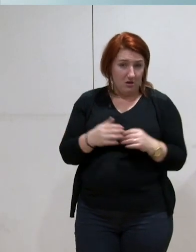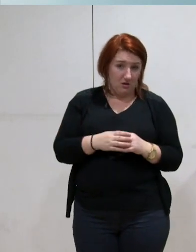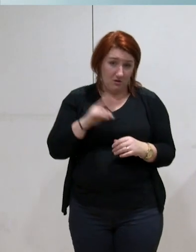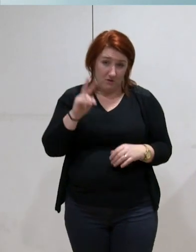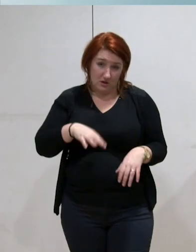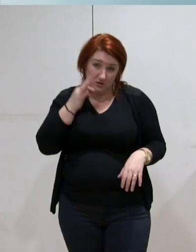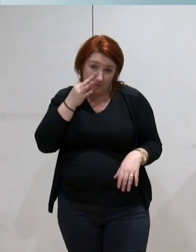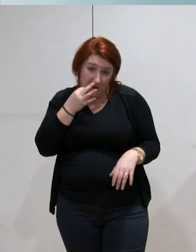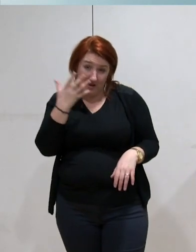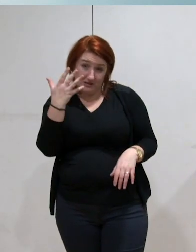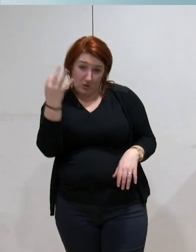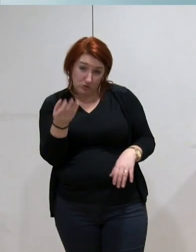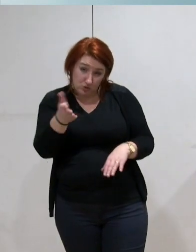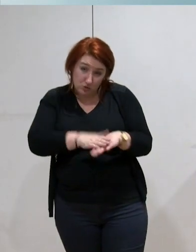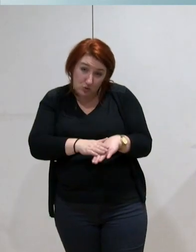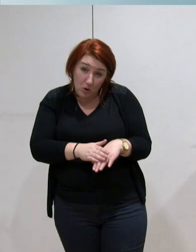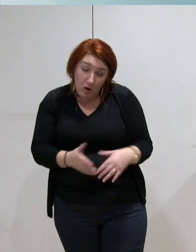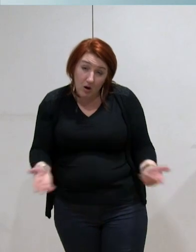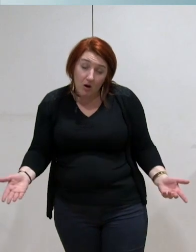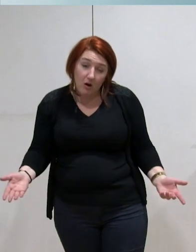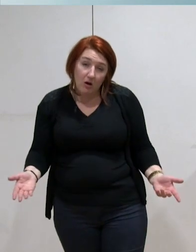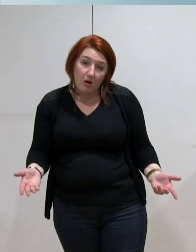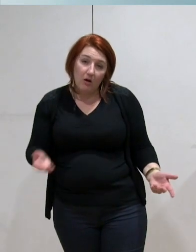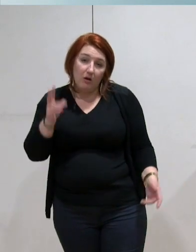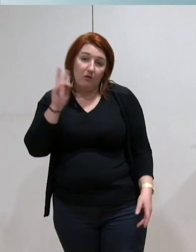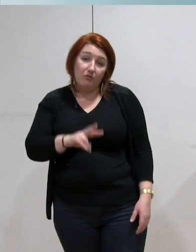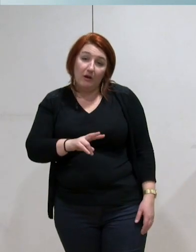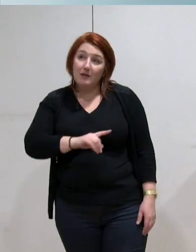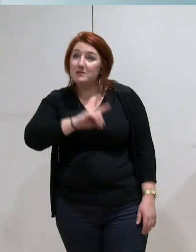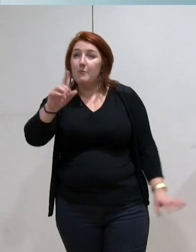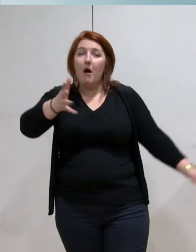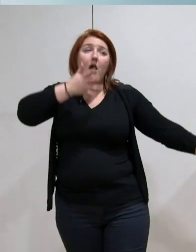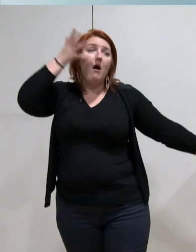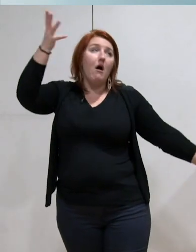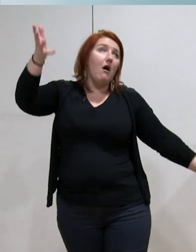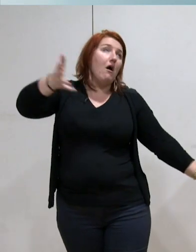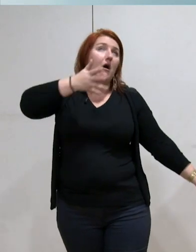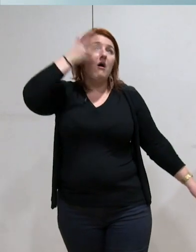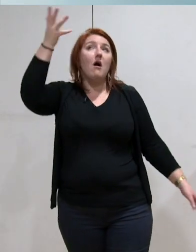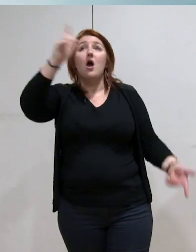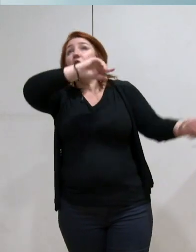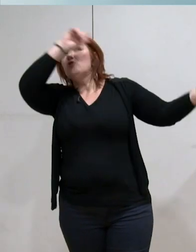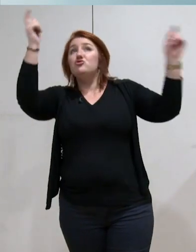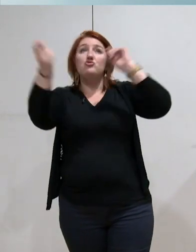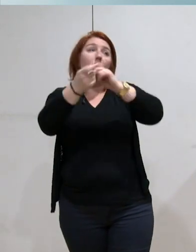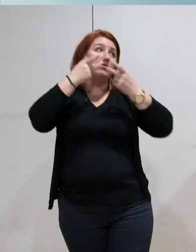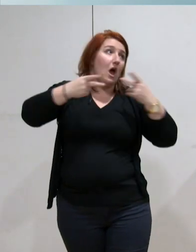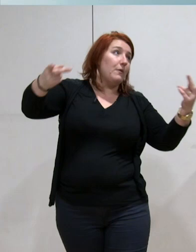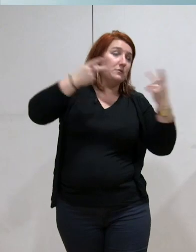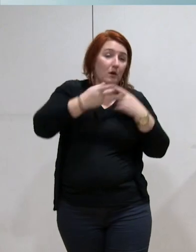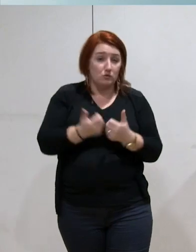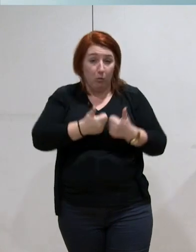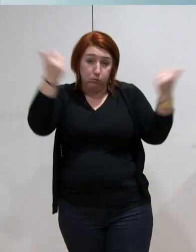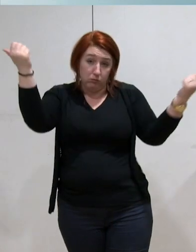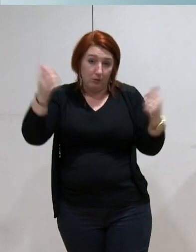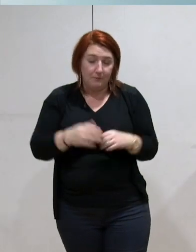maigre moins de 5 % on est loin des grandes envolées et des grands changements annoncés alors parce